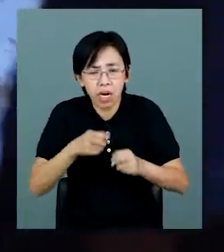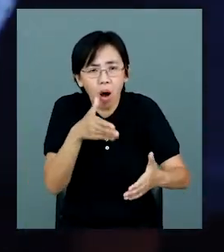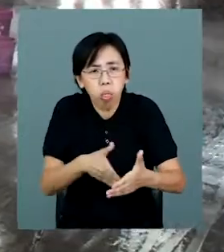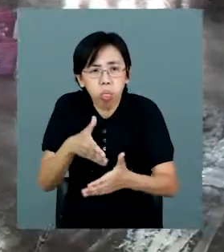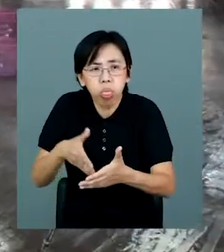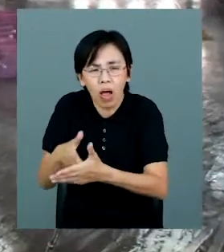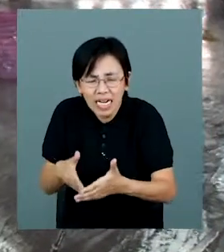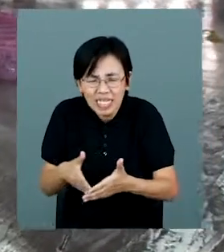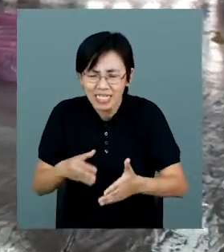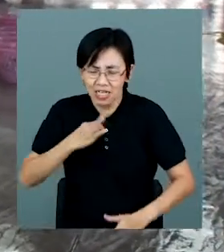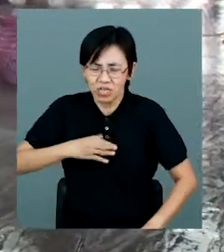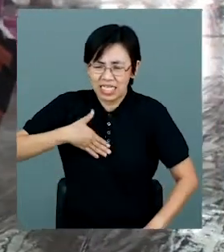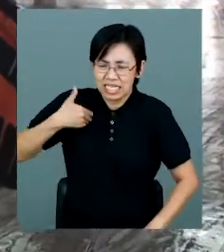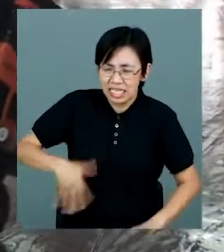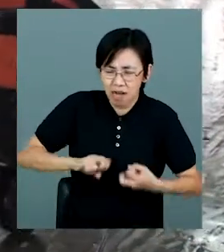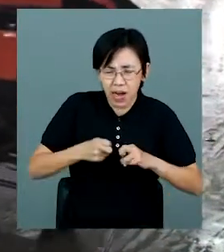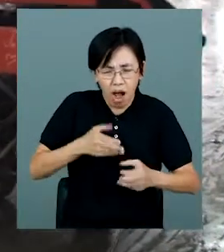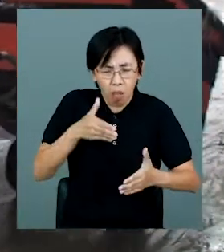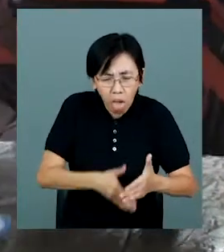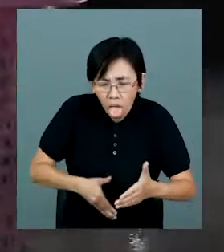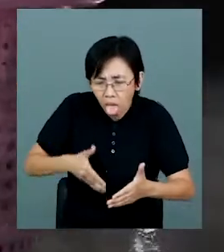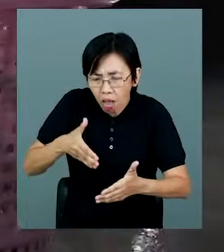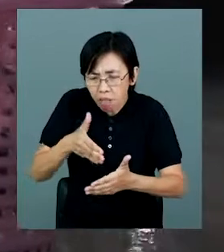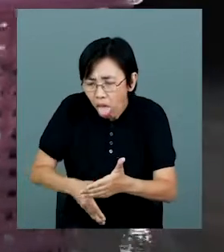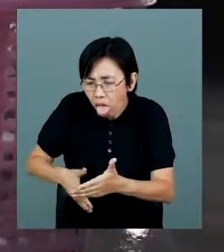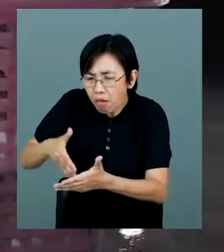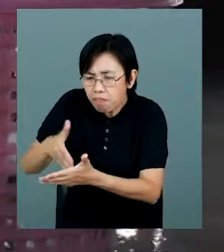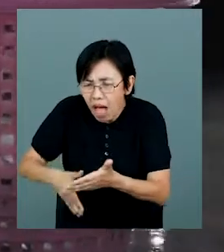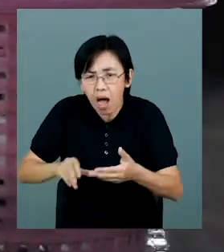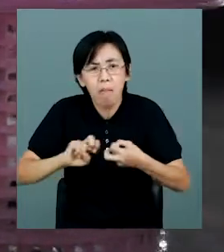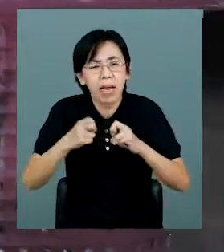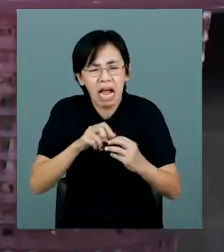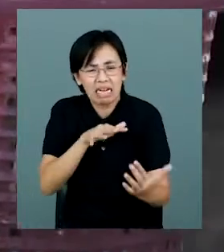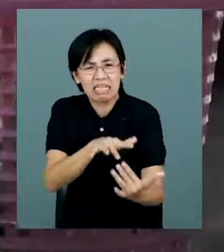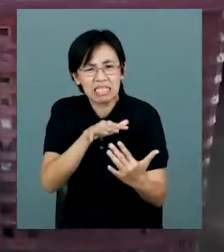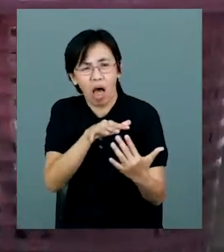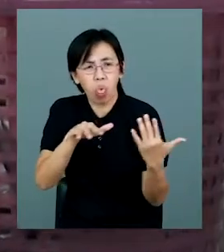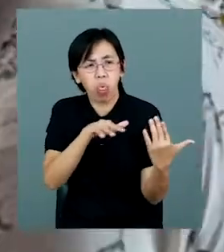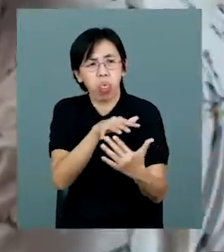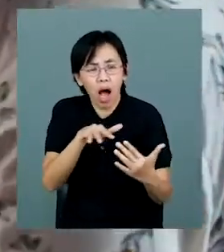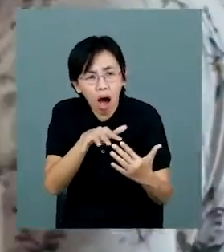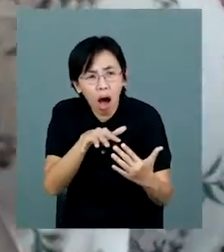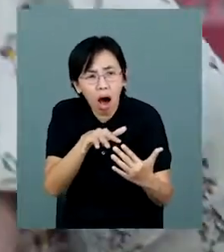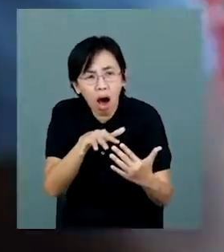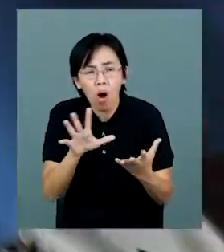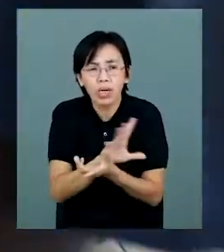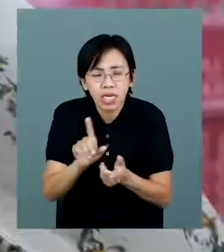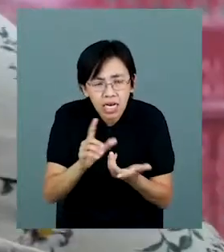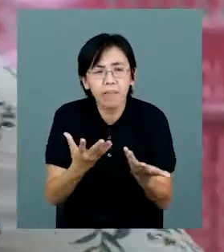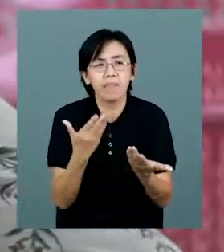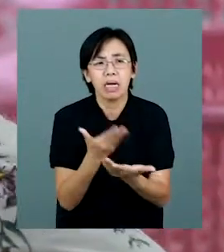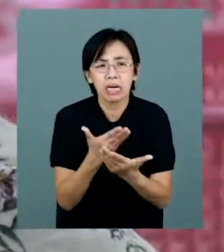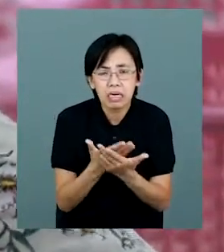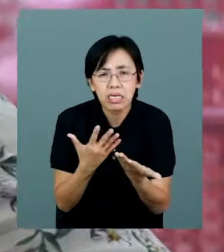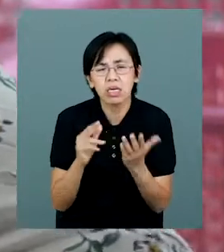ยที่เขาก็จะมีอุปสรรคต่างๆในเรื่องของปัจจัยด้านภาษาวัฒนธรรมหรือสถานะทางการเงินหรือว่